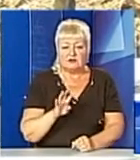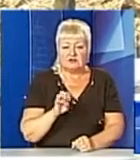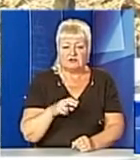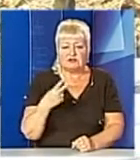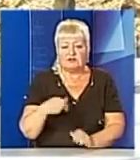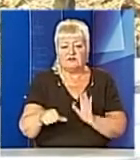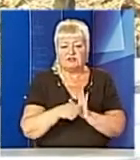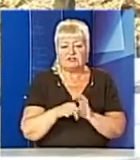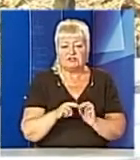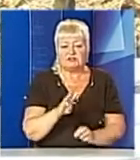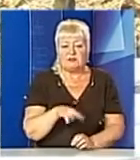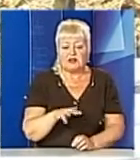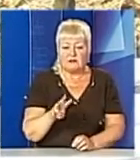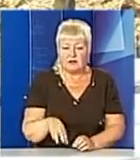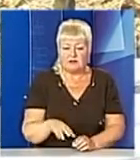426 мм.